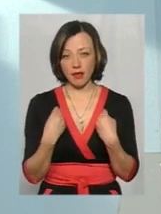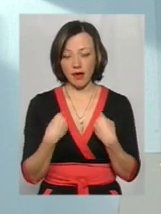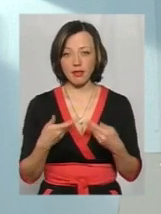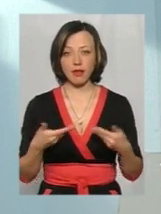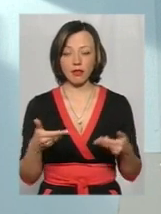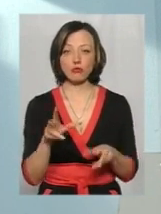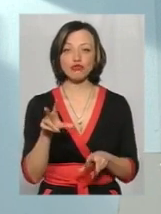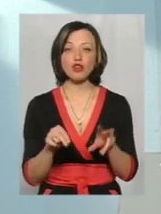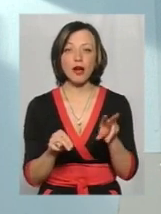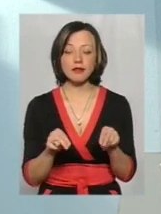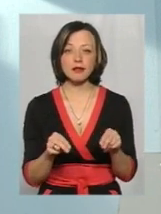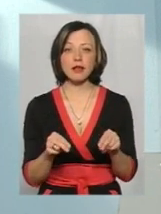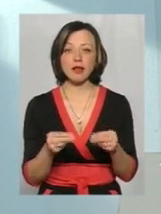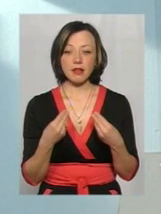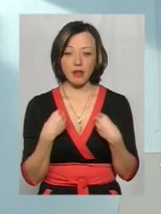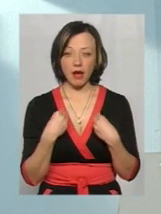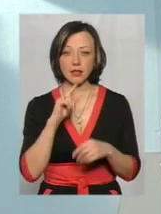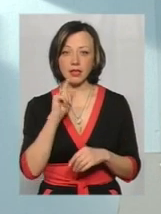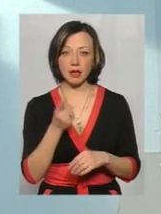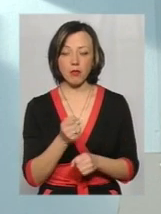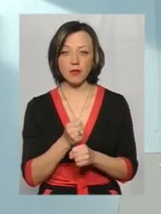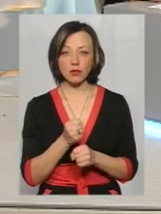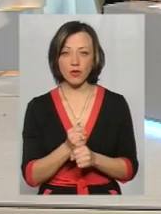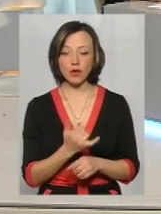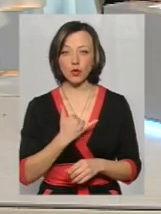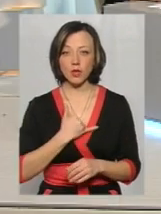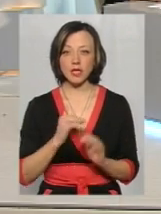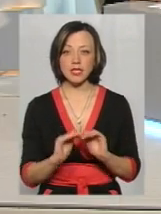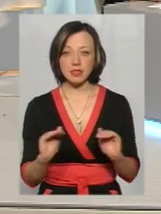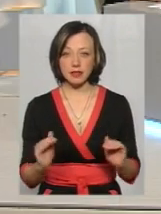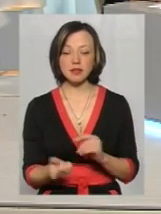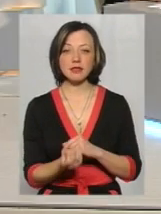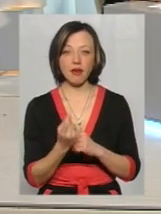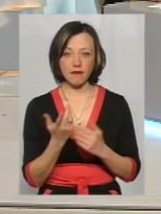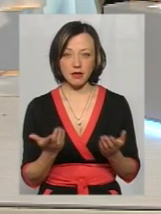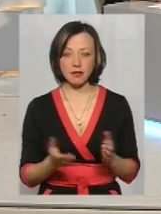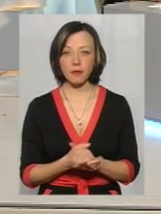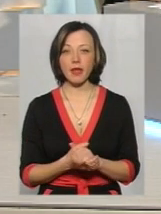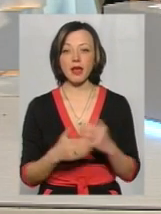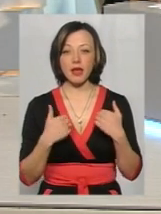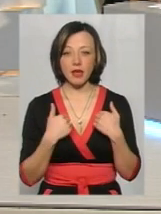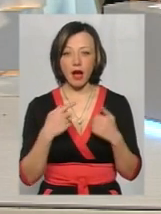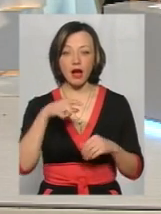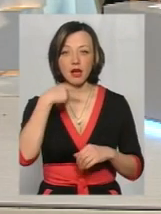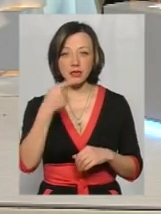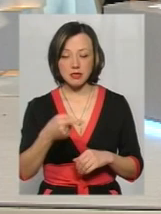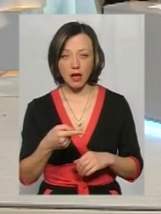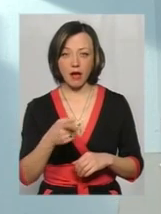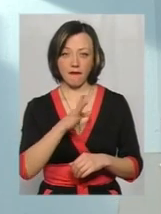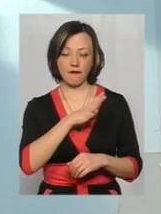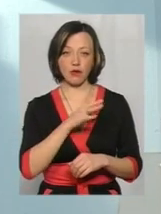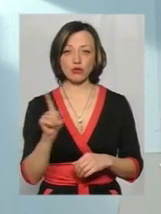шанс, дайте нам ще один рік попрацювати, а в нас діти з'являться. Я їх запевняв про те,